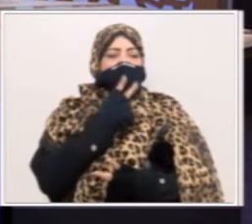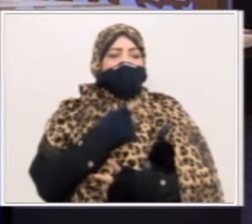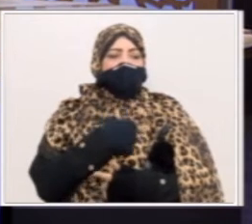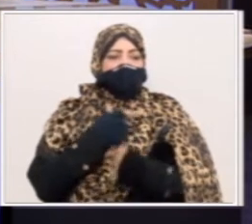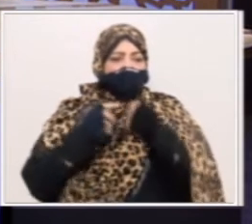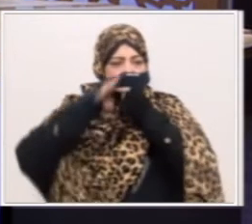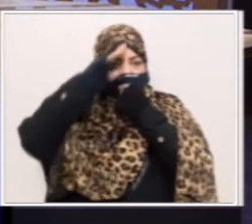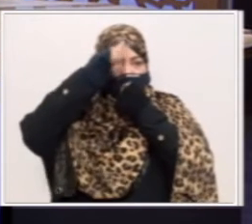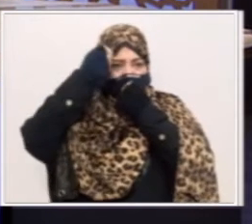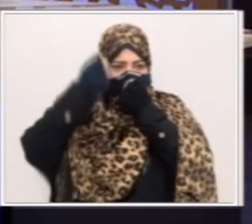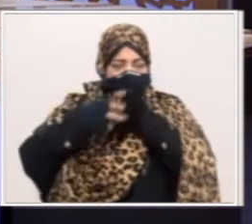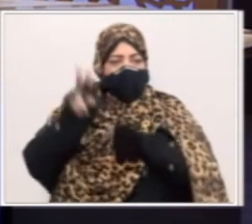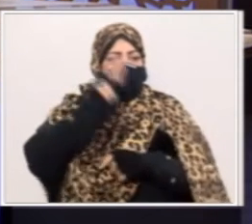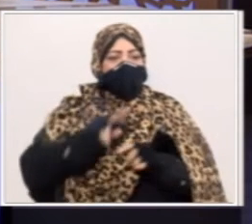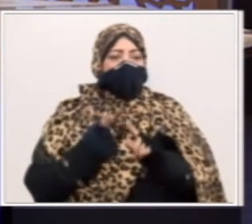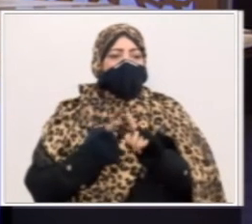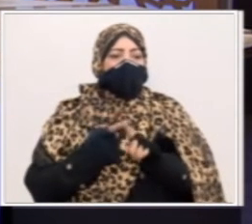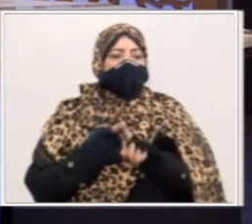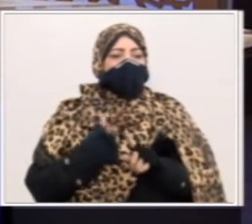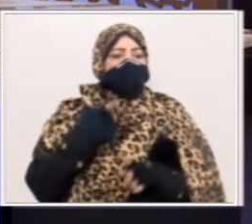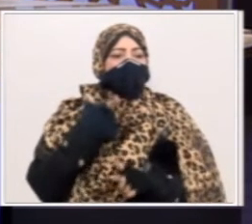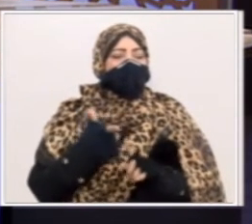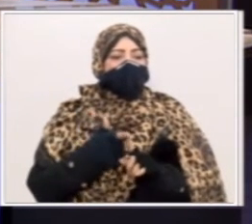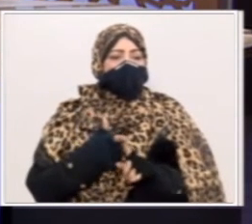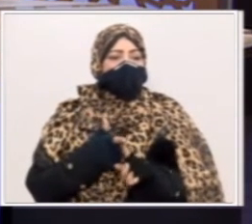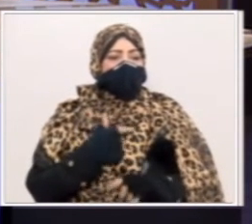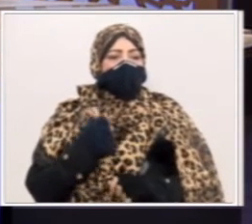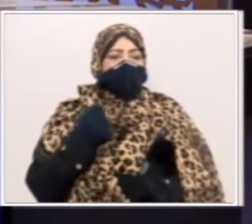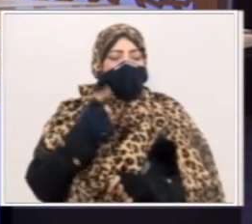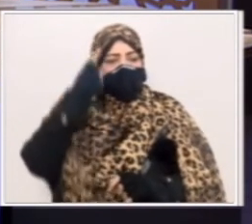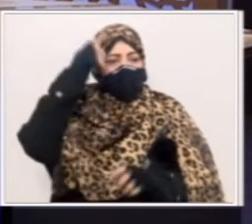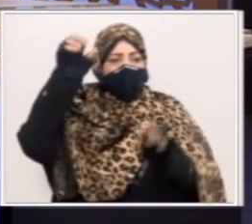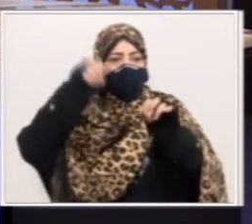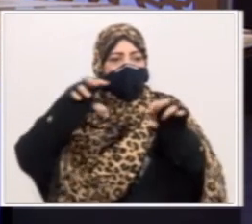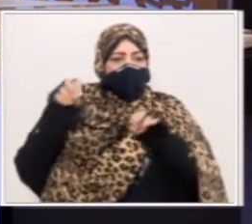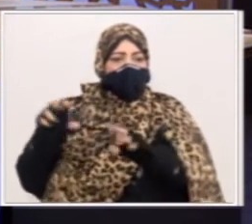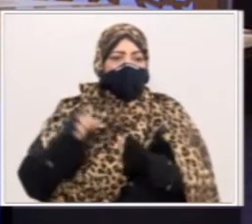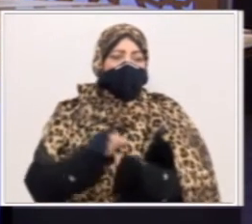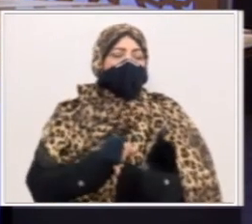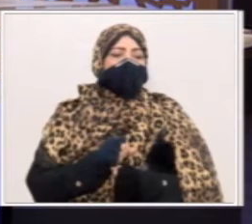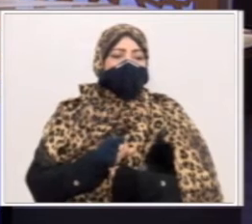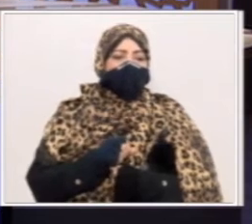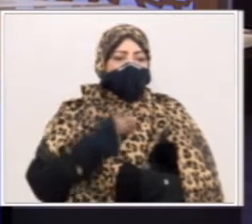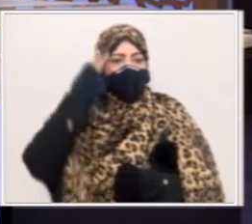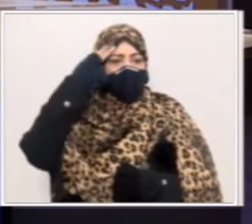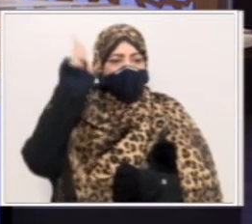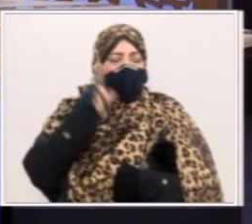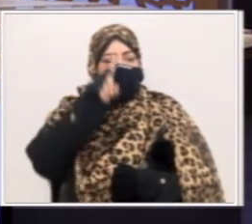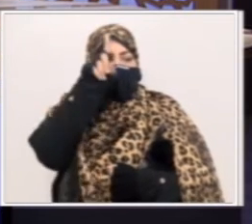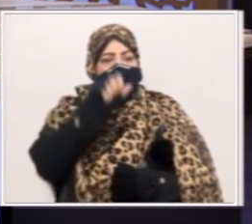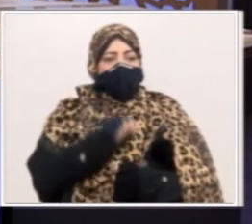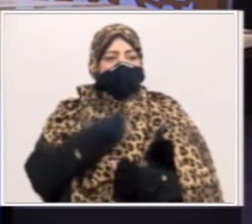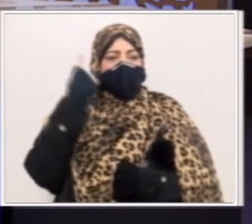انت اطلقت هذا المعنى هذا بما جاء الله سبحانه وتعالى للناس اللي يفهموا غلط وعندهم قصور. يعني السؤال